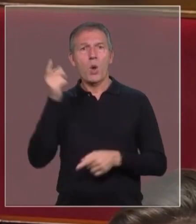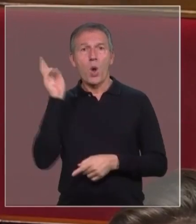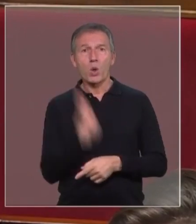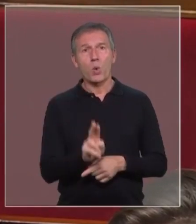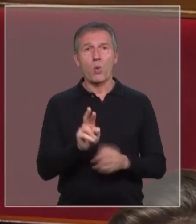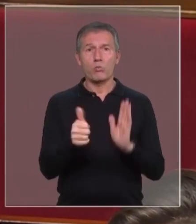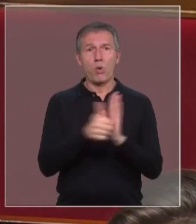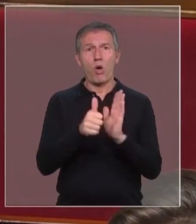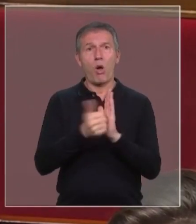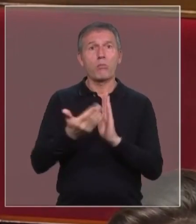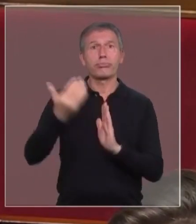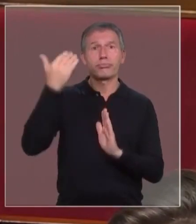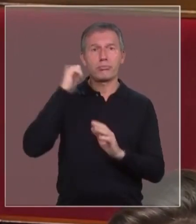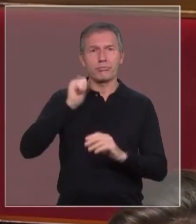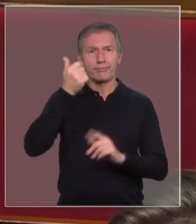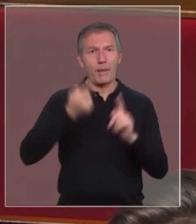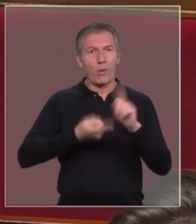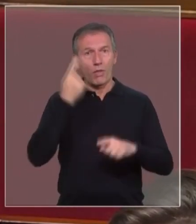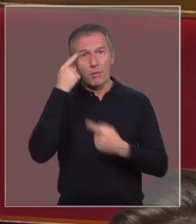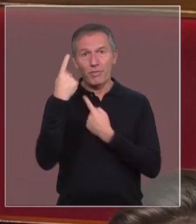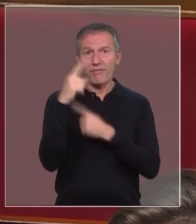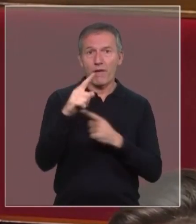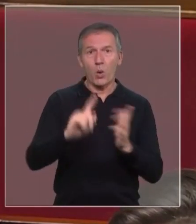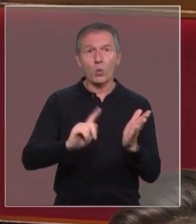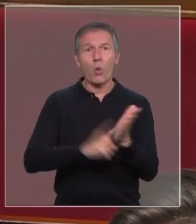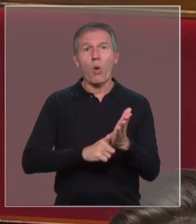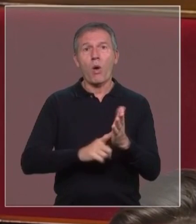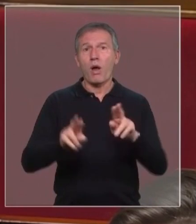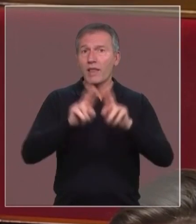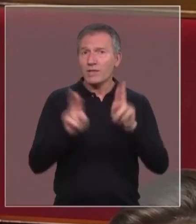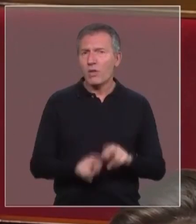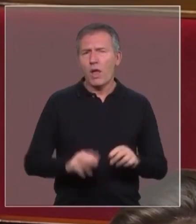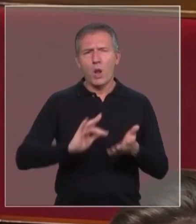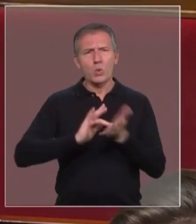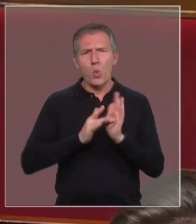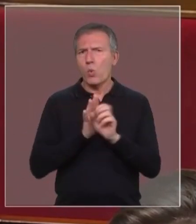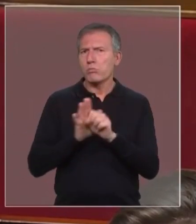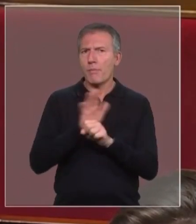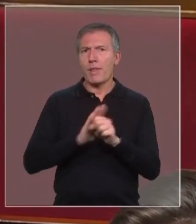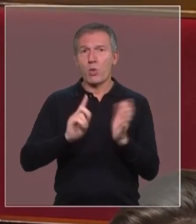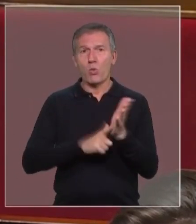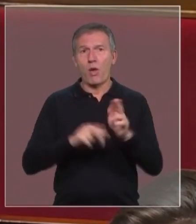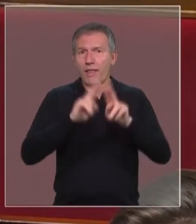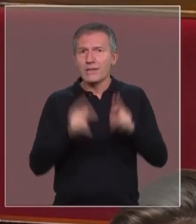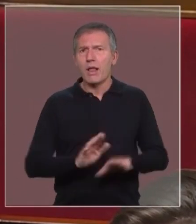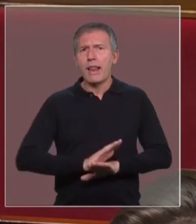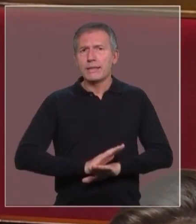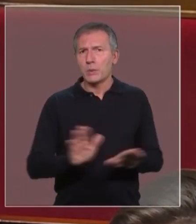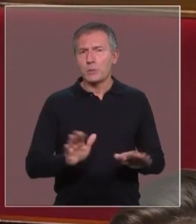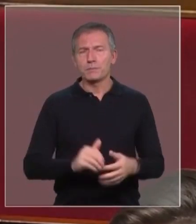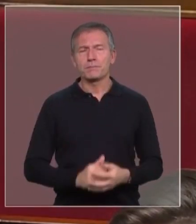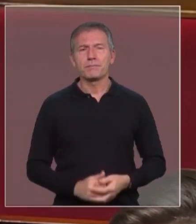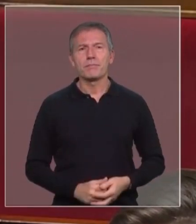rôle historique, consistant à défendre le droit international, tout le droit international, rien que le droit